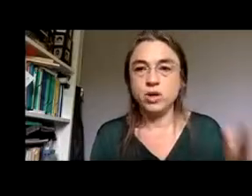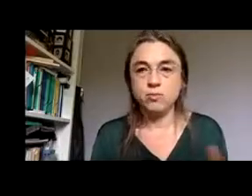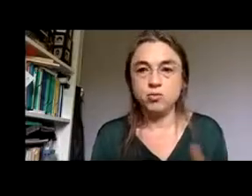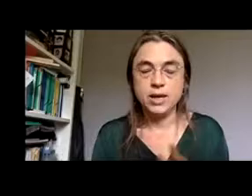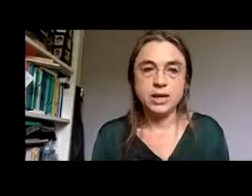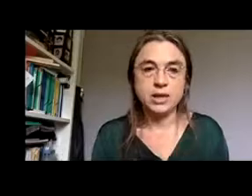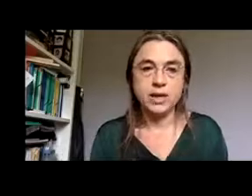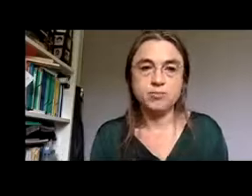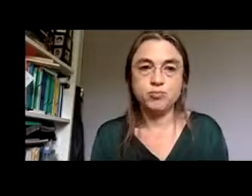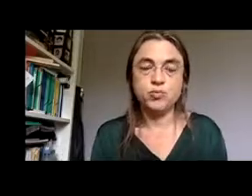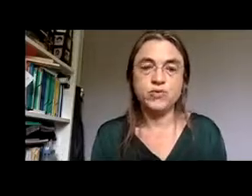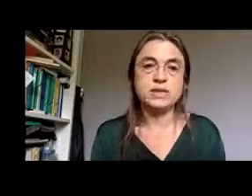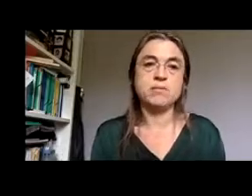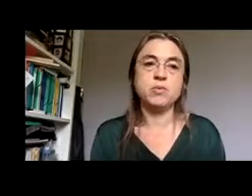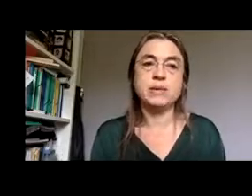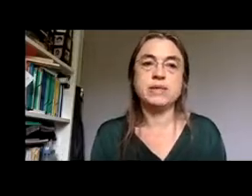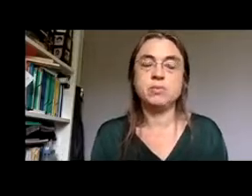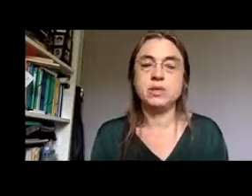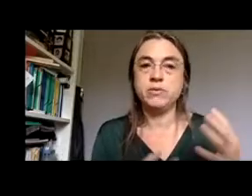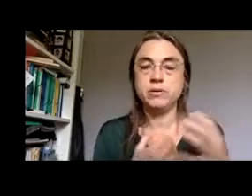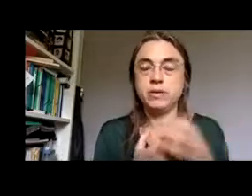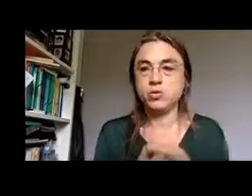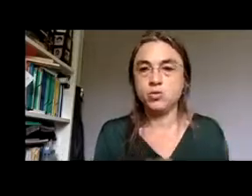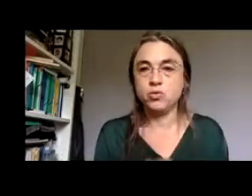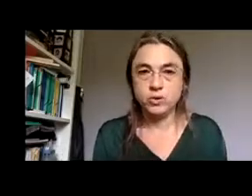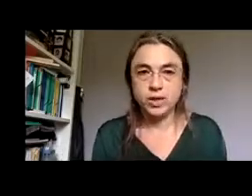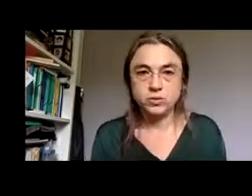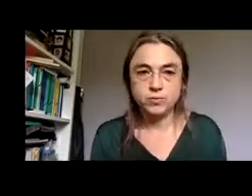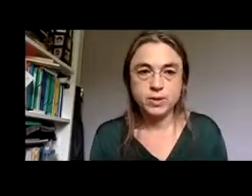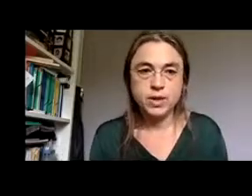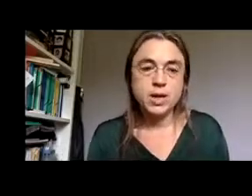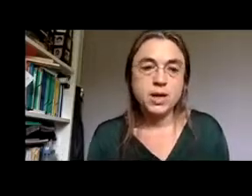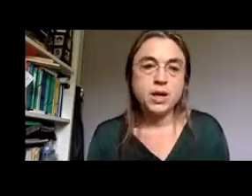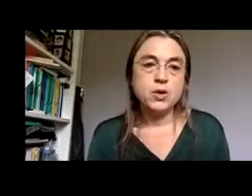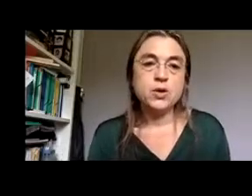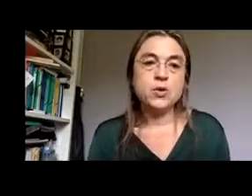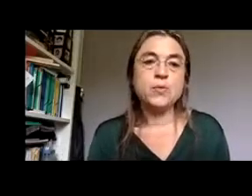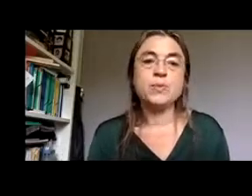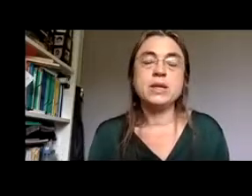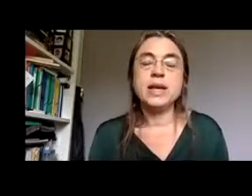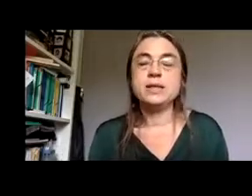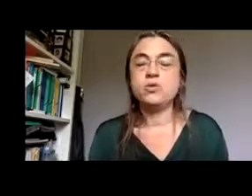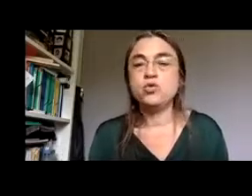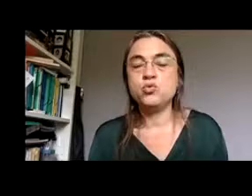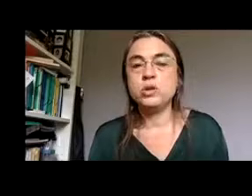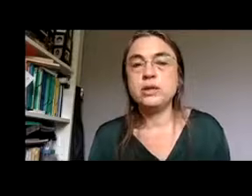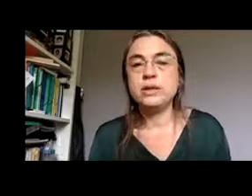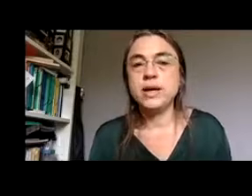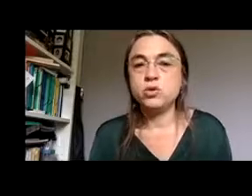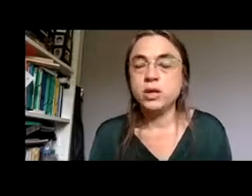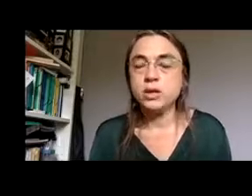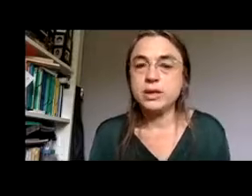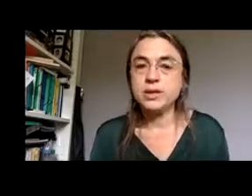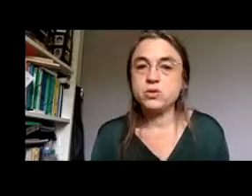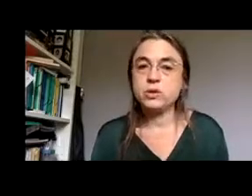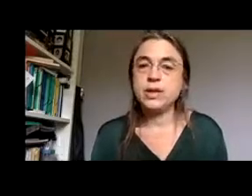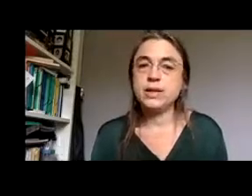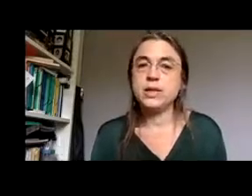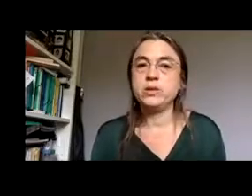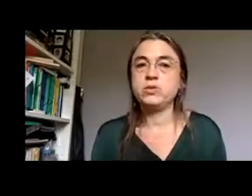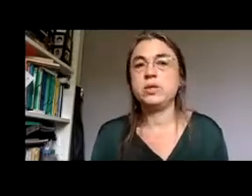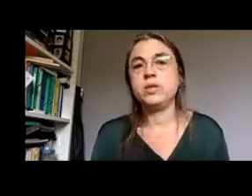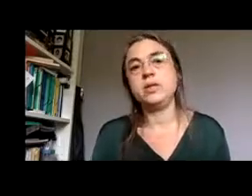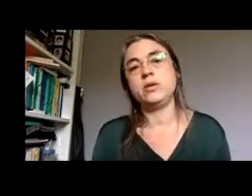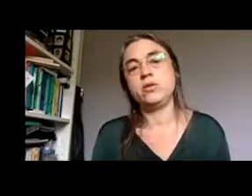son vocabulaire qui va être plus facilement perceptible en termes de configuration. Il existe aujourd'hui une littérature internationale